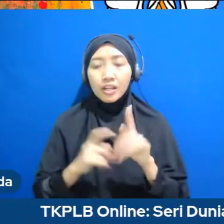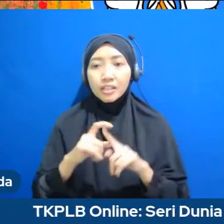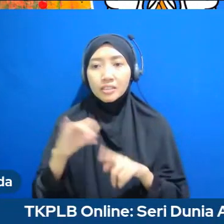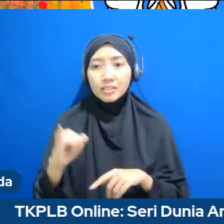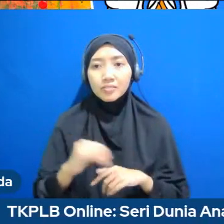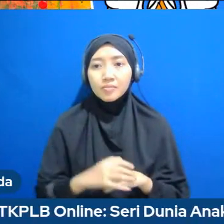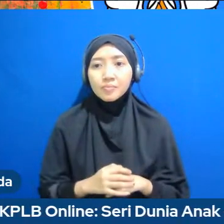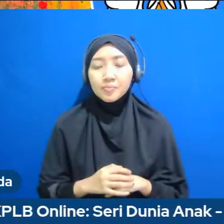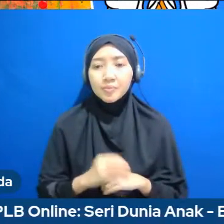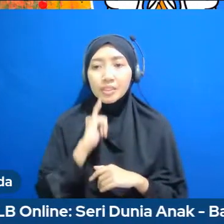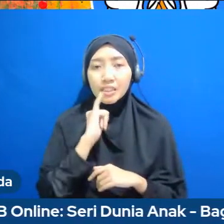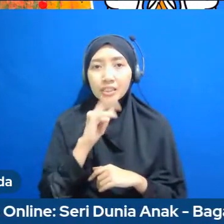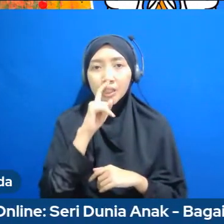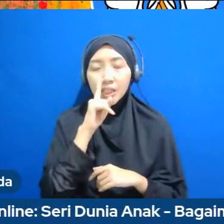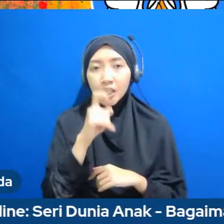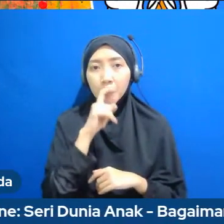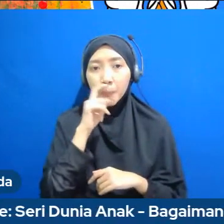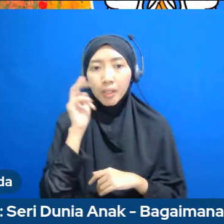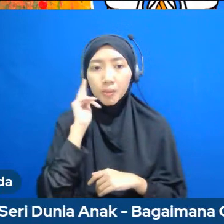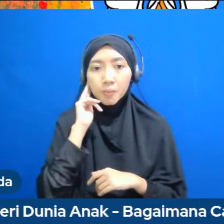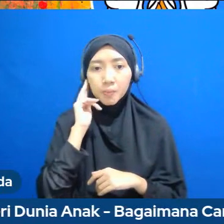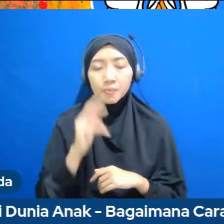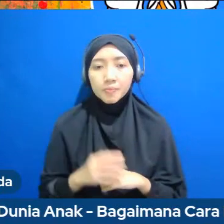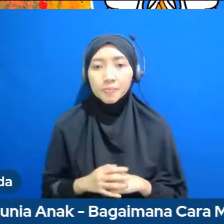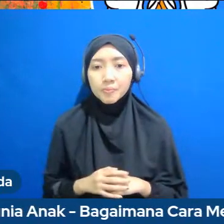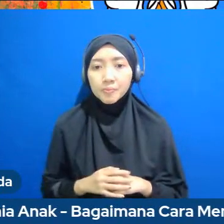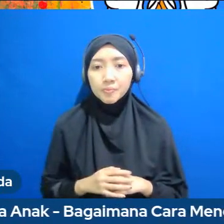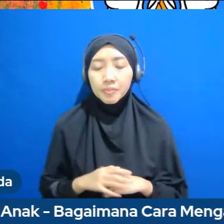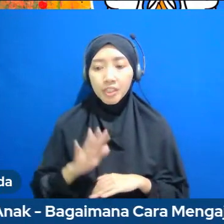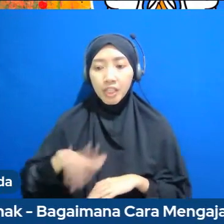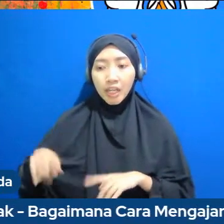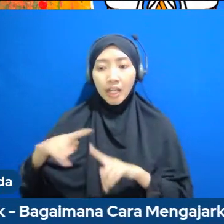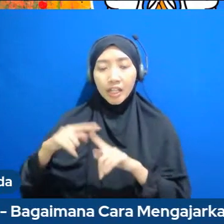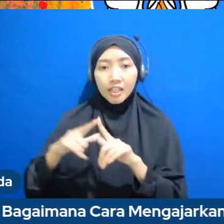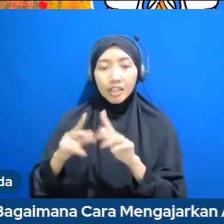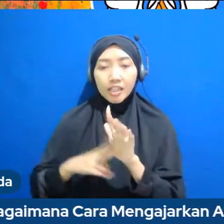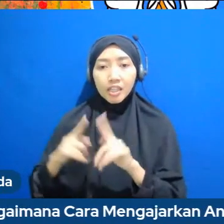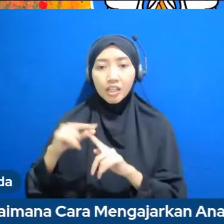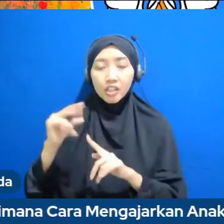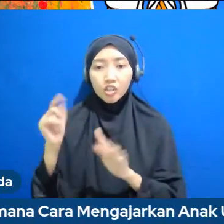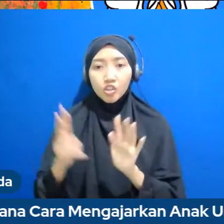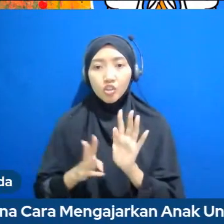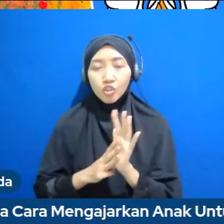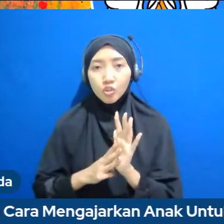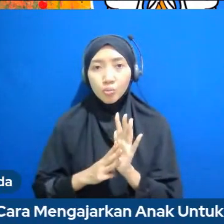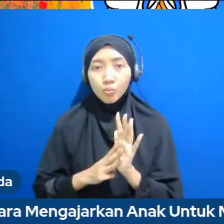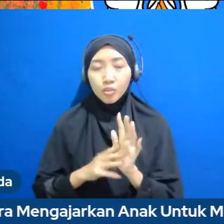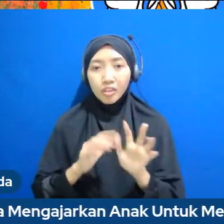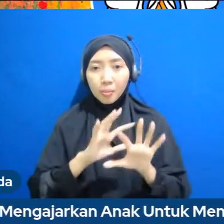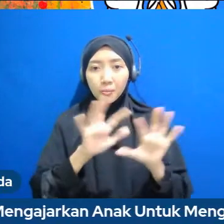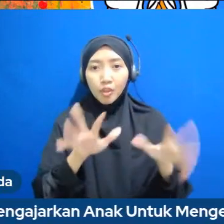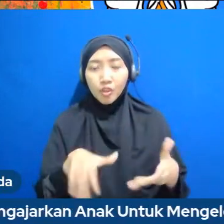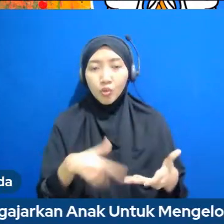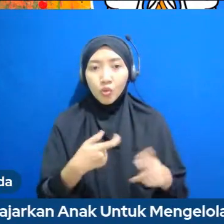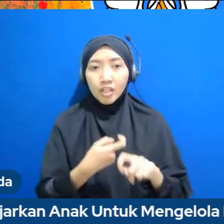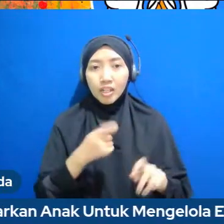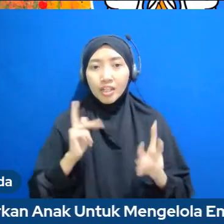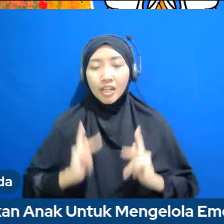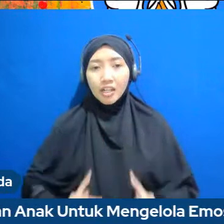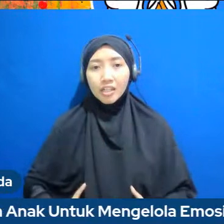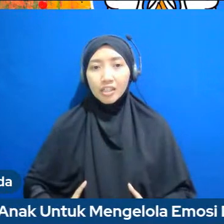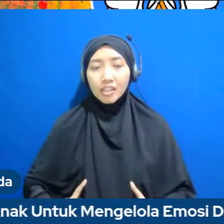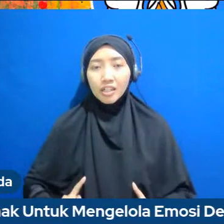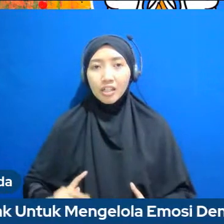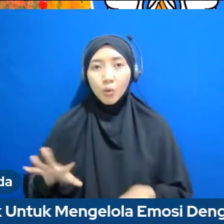izin bertanya Bapak Ibu, apakah anak yang tantrum terbentuk akibat dari karakter keluarganya? Karena terkadang guru sulit